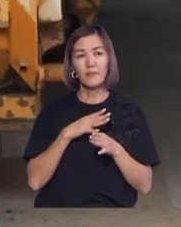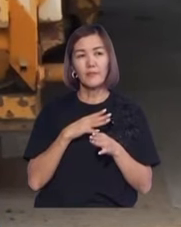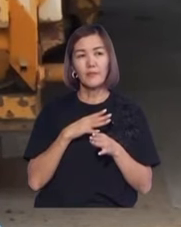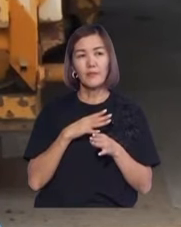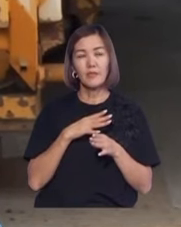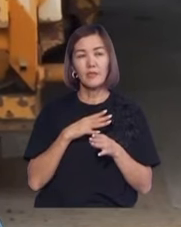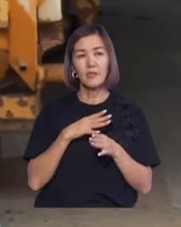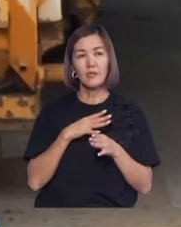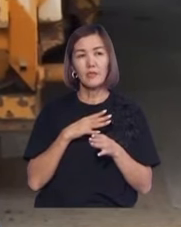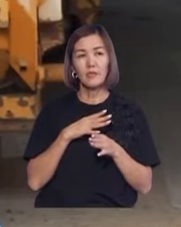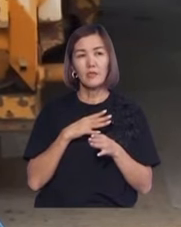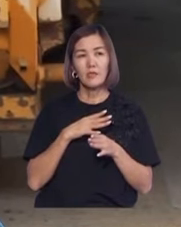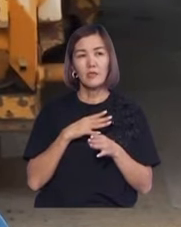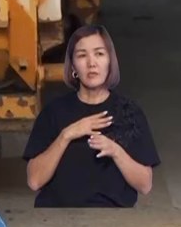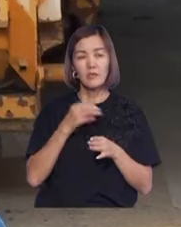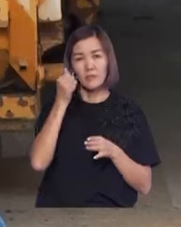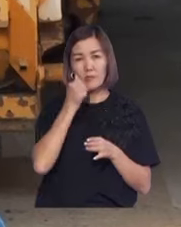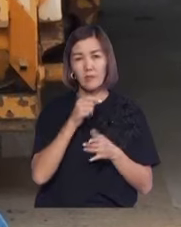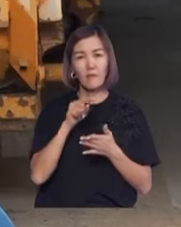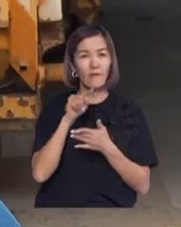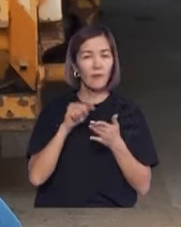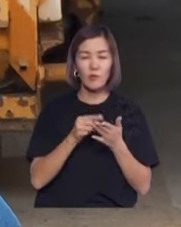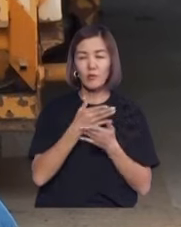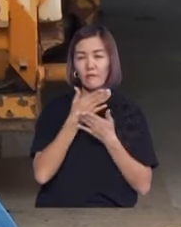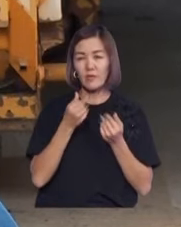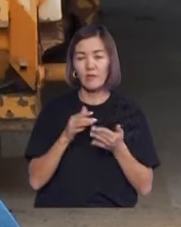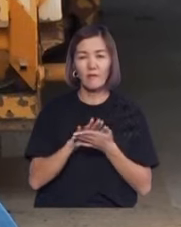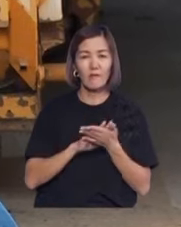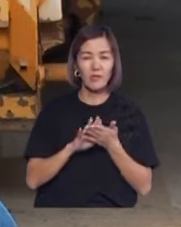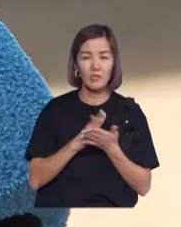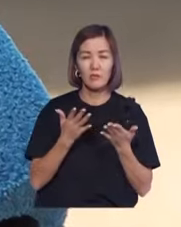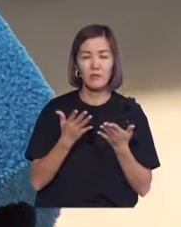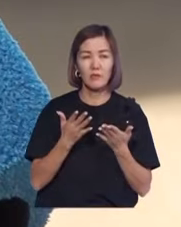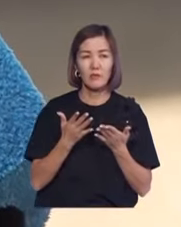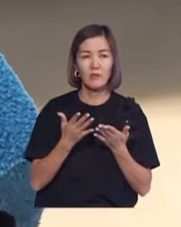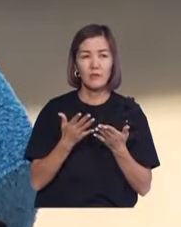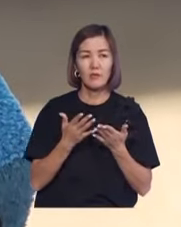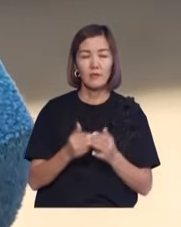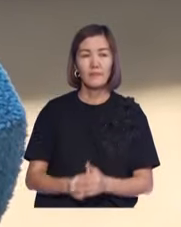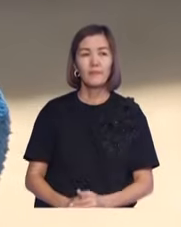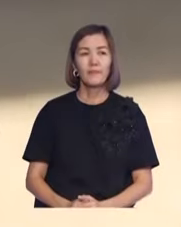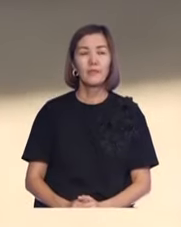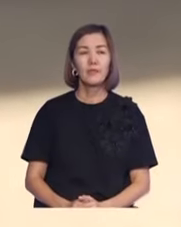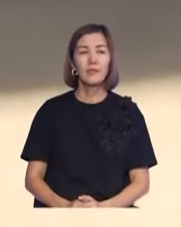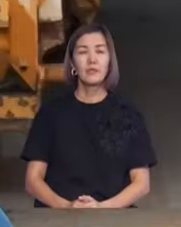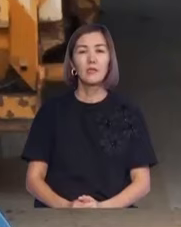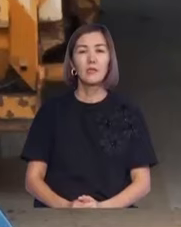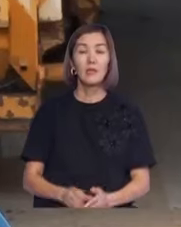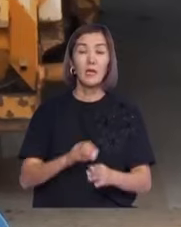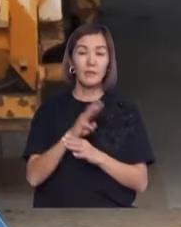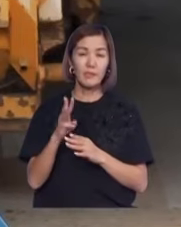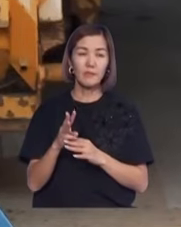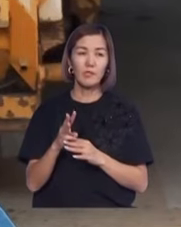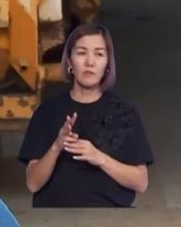время поступают. Ну, благодарны. Вопросов никаких таких по отношению именно к холдингам нету. Своевременно обеспечивают